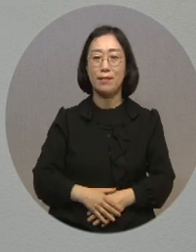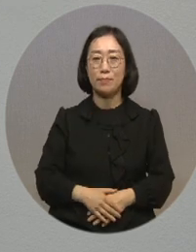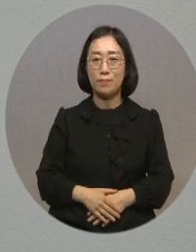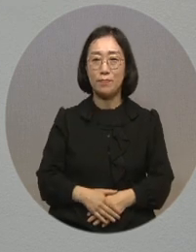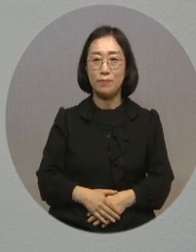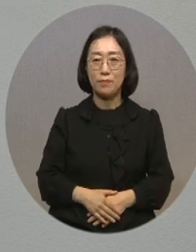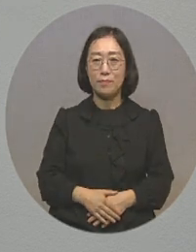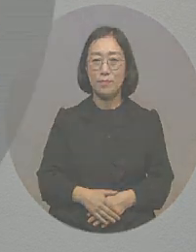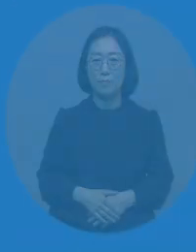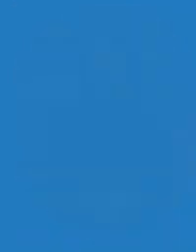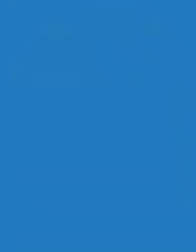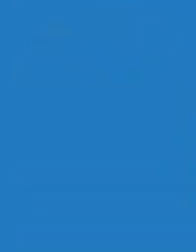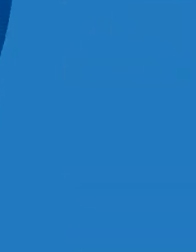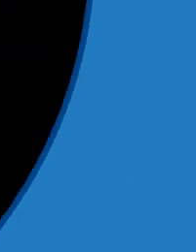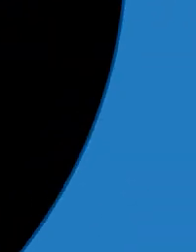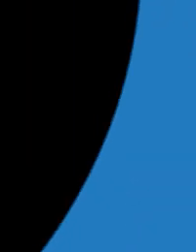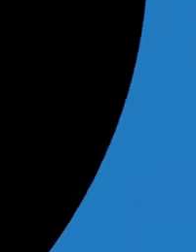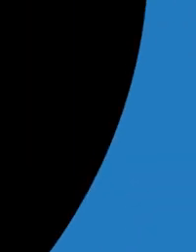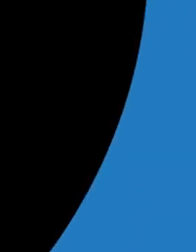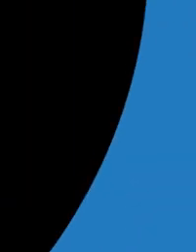경제방송 정우선입니다.